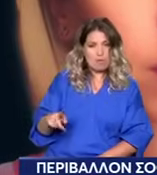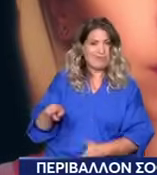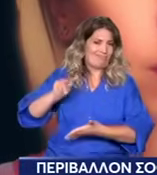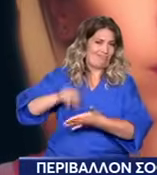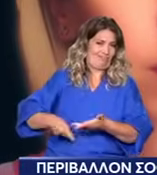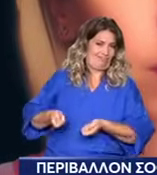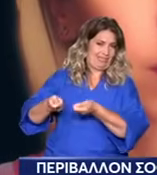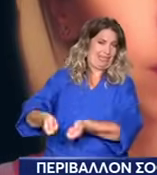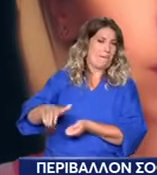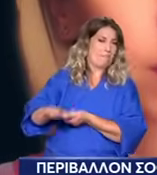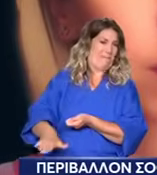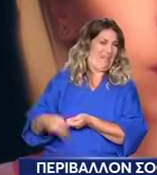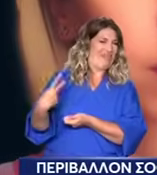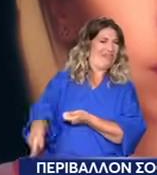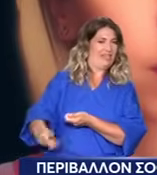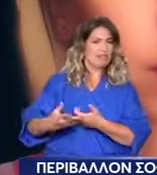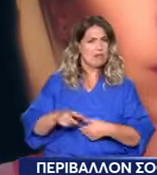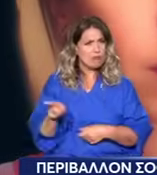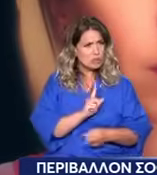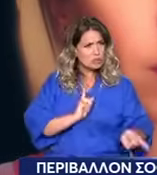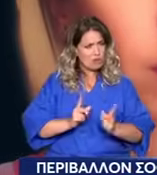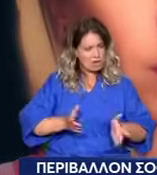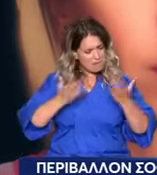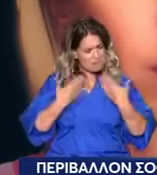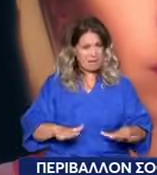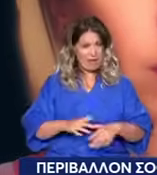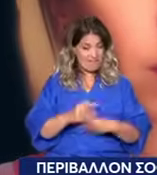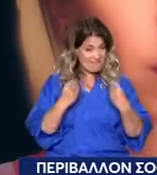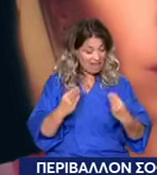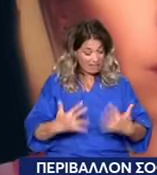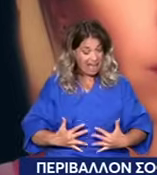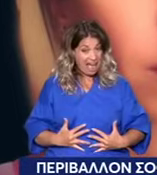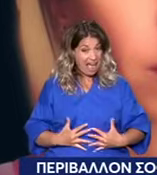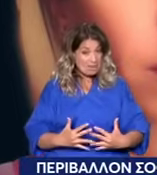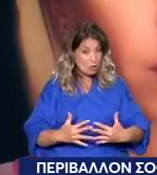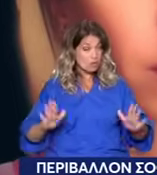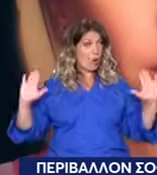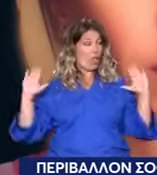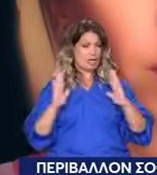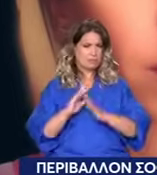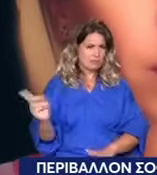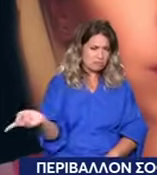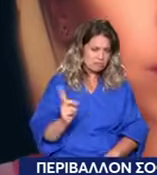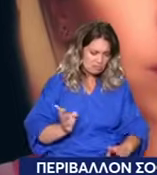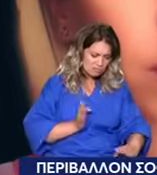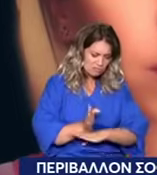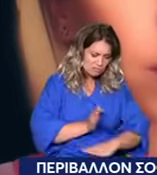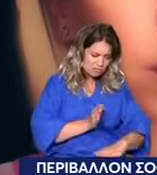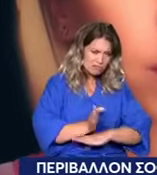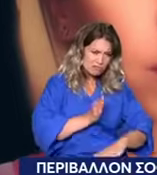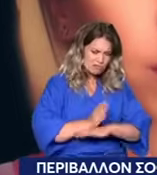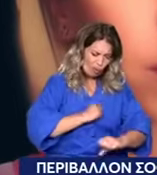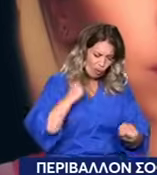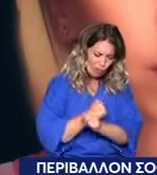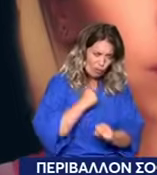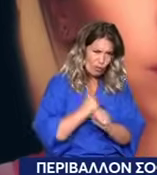μαζί της. Αυτό το έχουν συμφωνήσει από πριν. Ούτε στην εγκυμοσύνη της δεν κάθισε μία μέρα, ούτε στην εγκυμοσύνη της δεν έλειψε. Εκεί